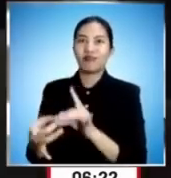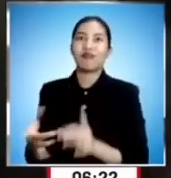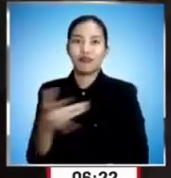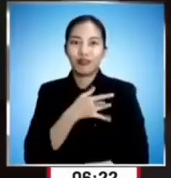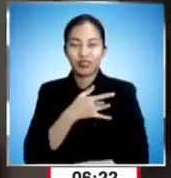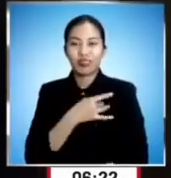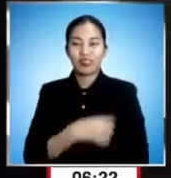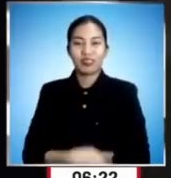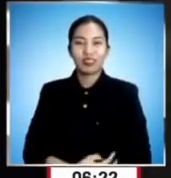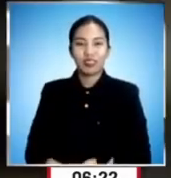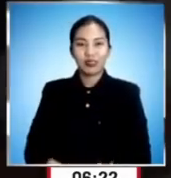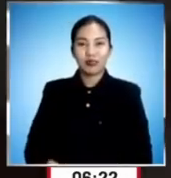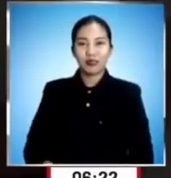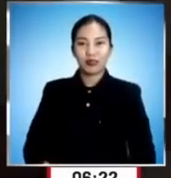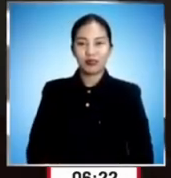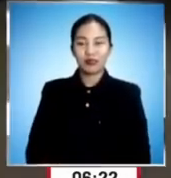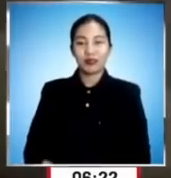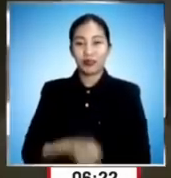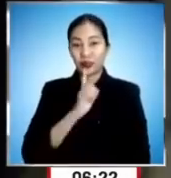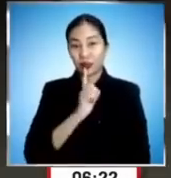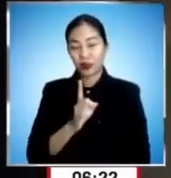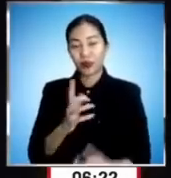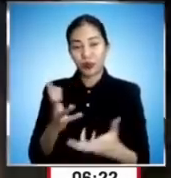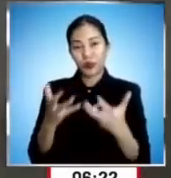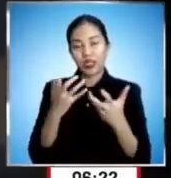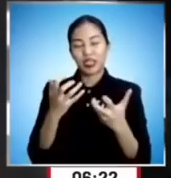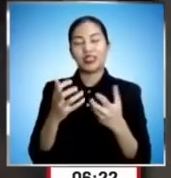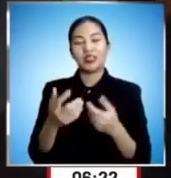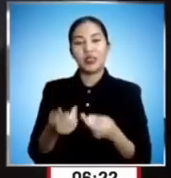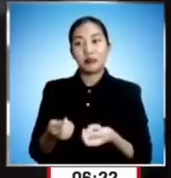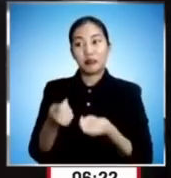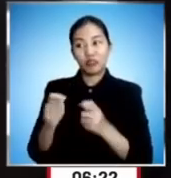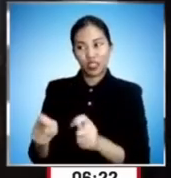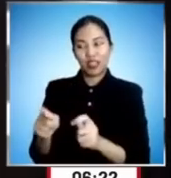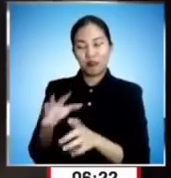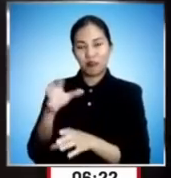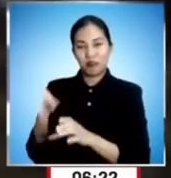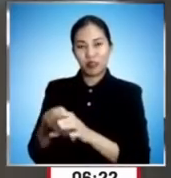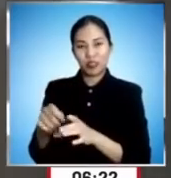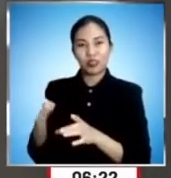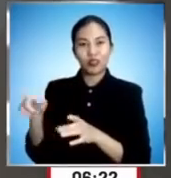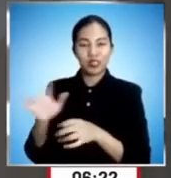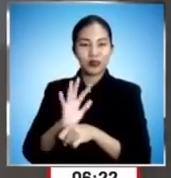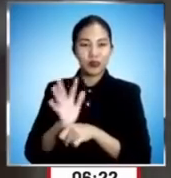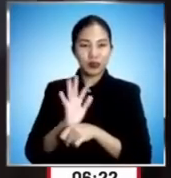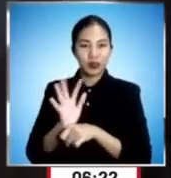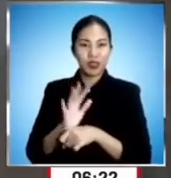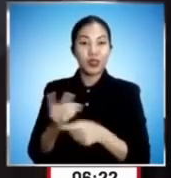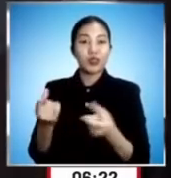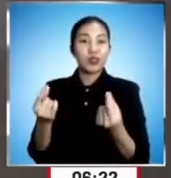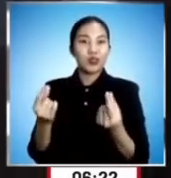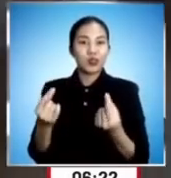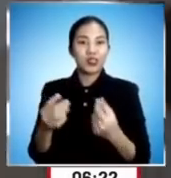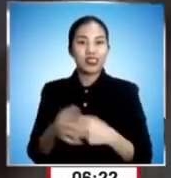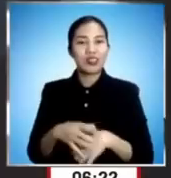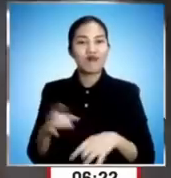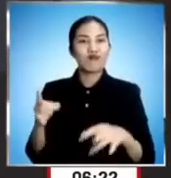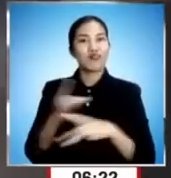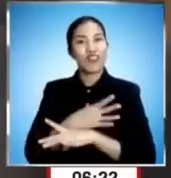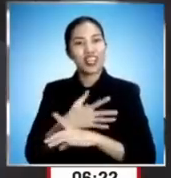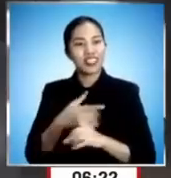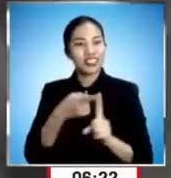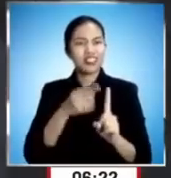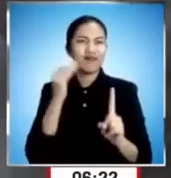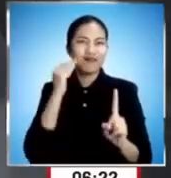Sa katunayan, gusto raw niya mag-audition sa programa para gantihan si Moira. Para si Moira yung mag-manage ng Apex,